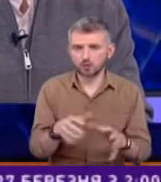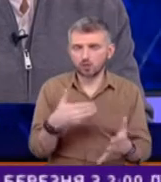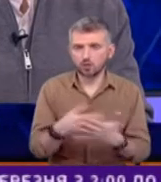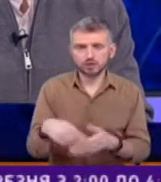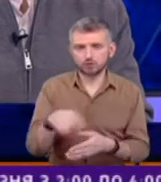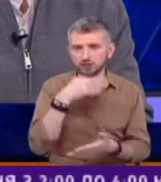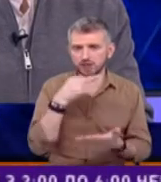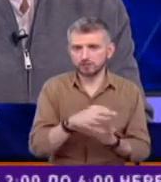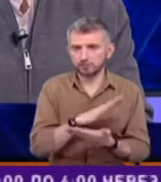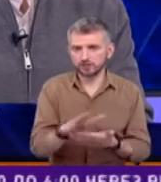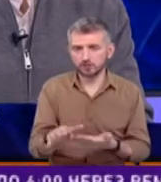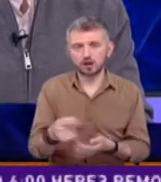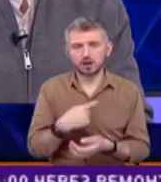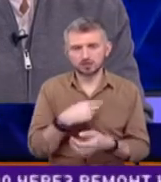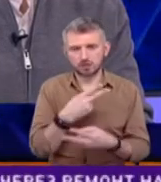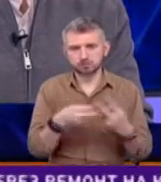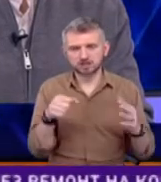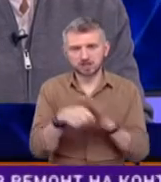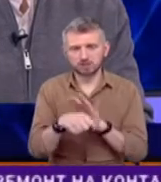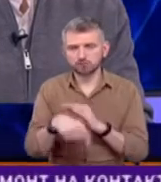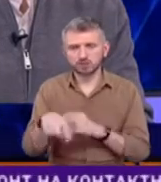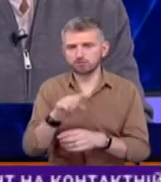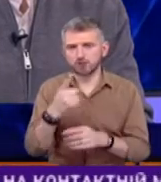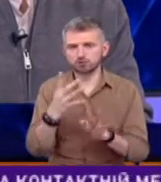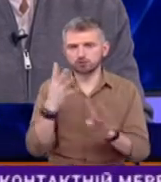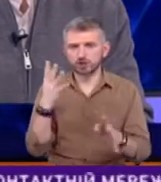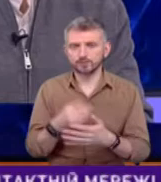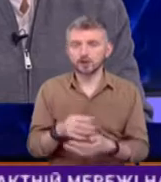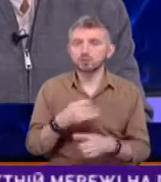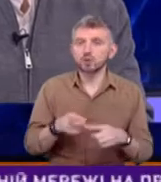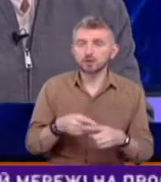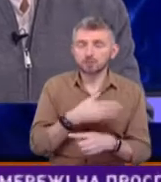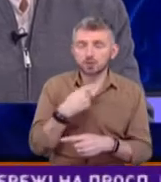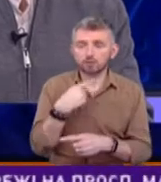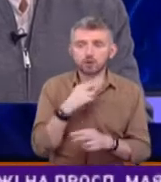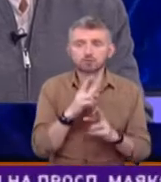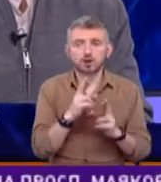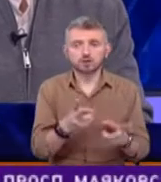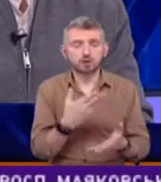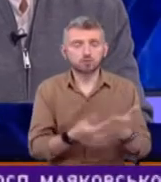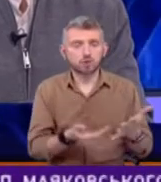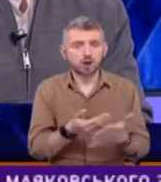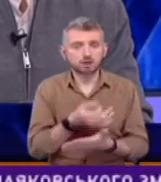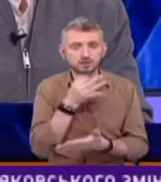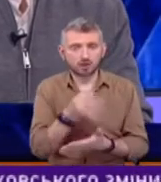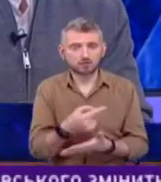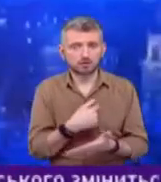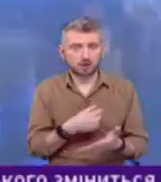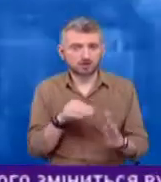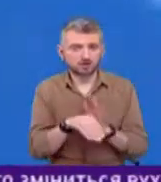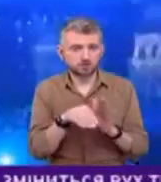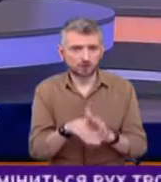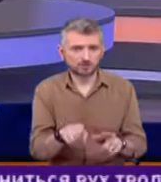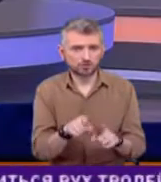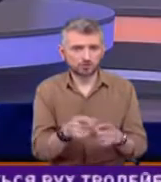не відповідають. А я всадив би їх в першу чергу. Дякую. Ну, власне, про це ми і говоримо. А як от порада сказати, я зібрав? Це ж все одно